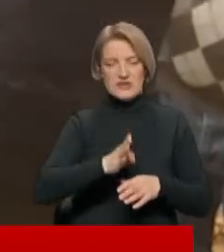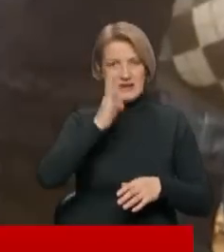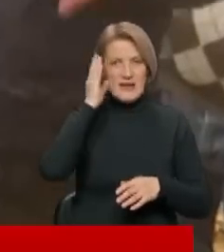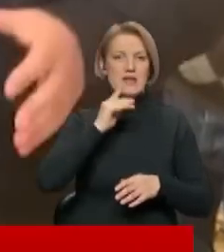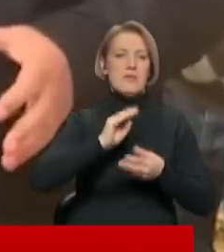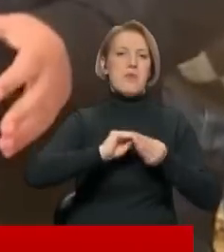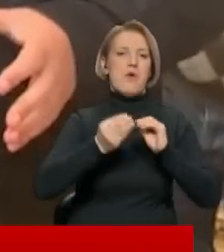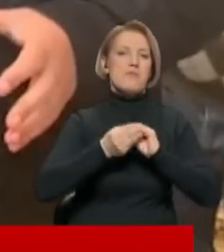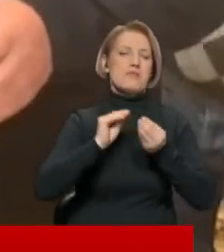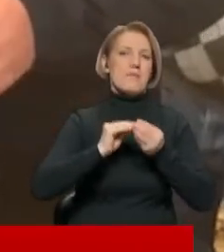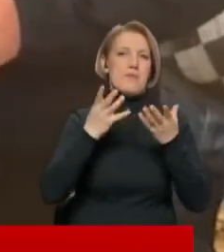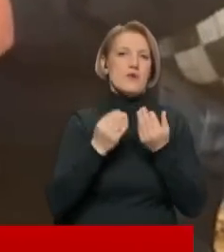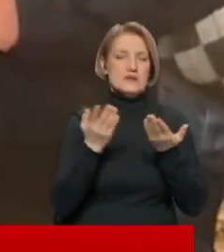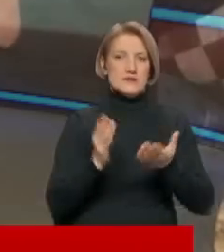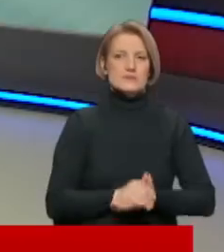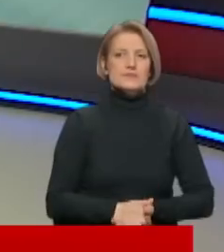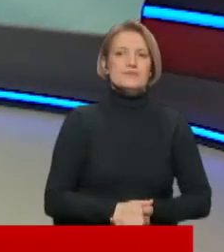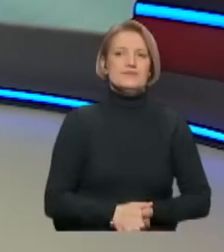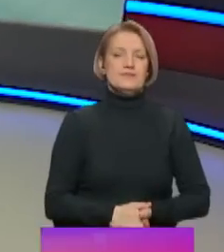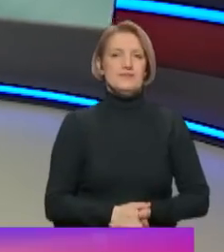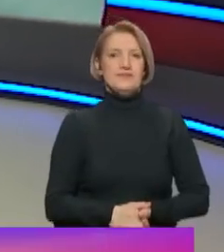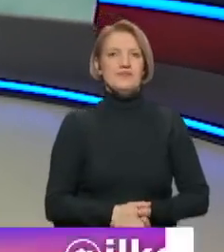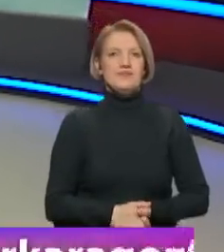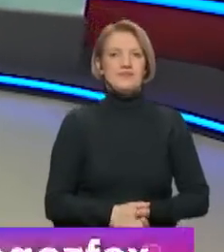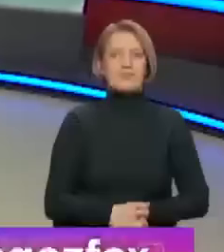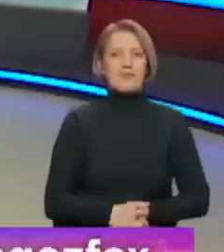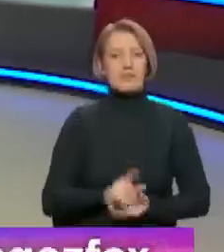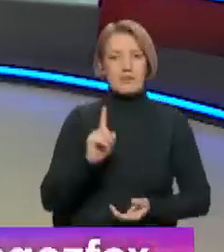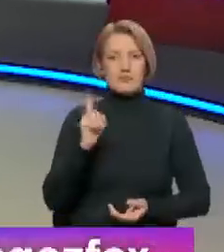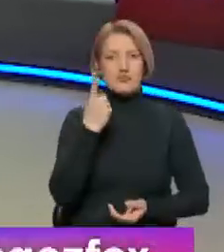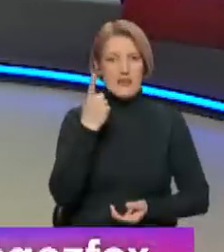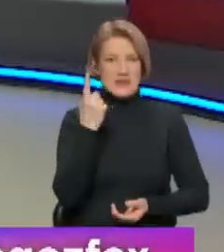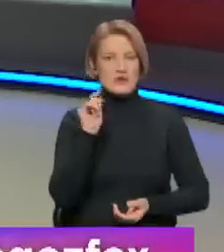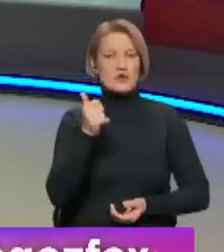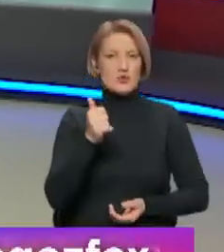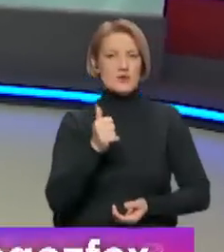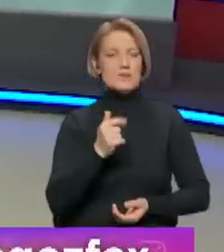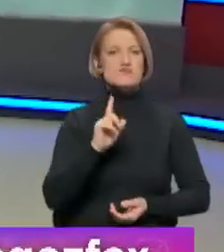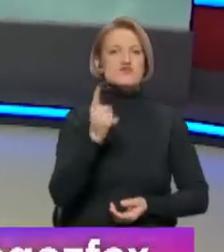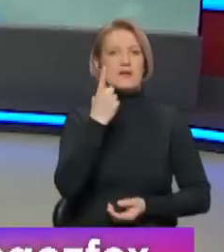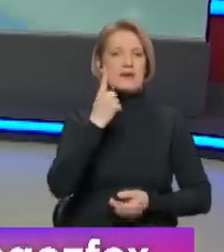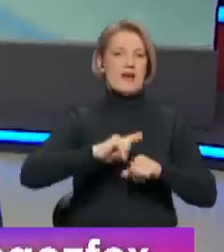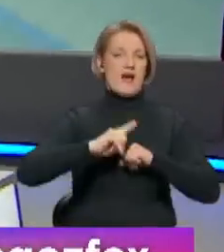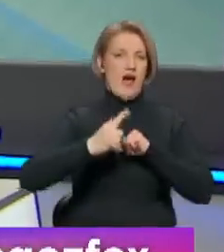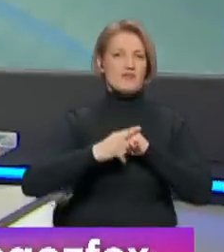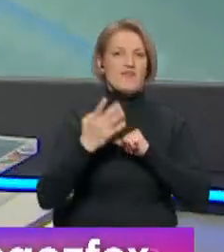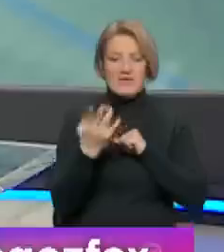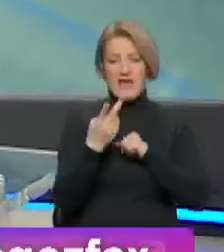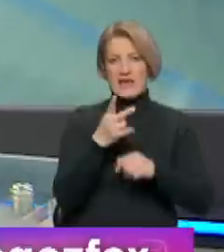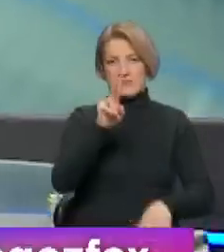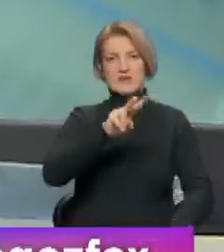anlamda sorunlarla dönüyor müjdeli bir gün müjdeli bir hafta ve